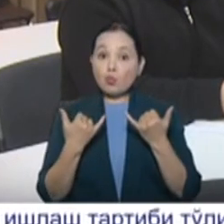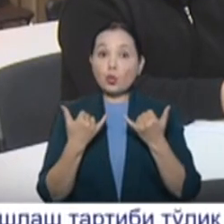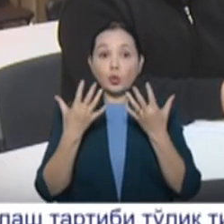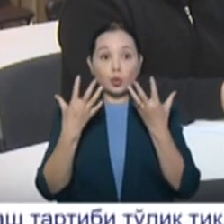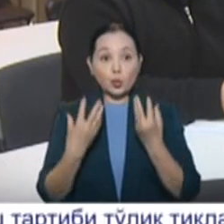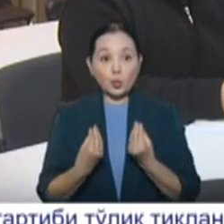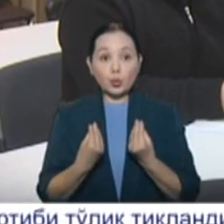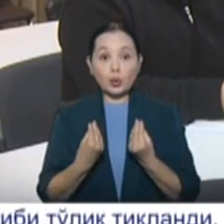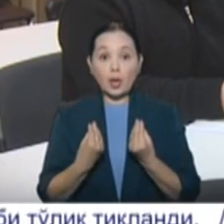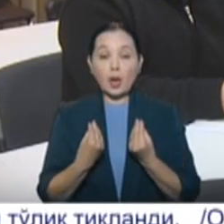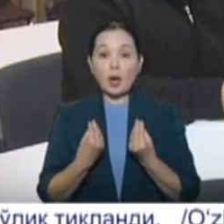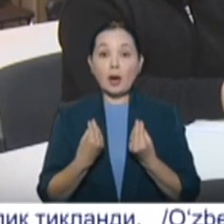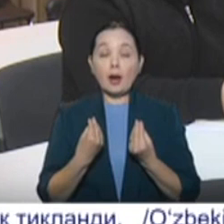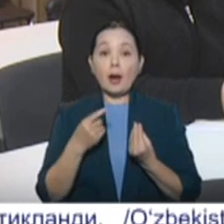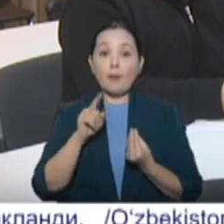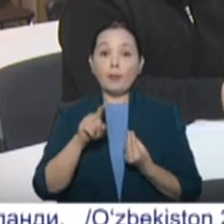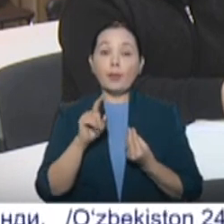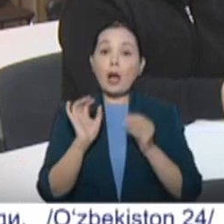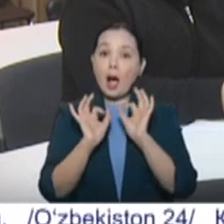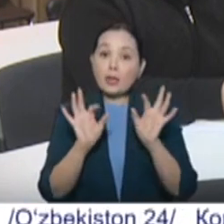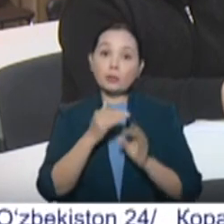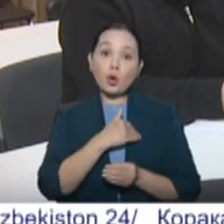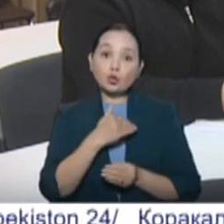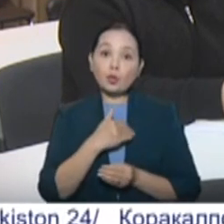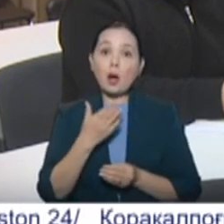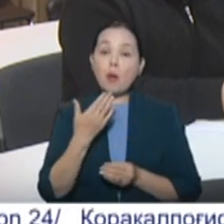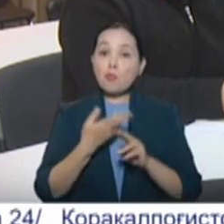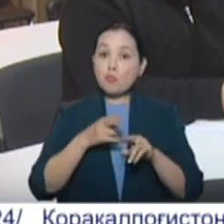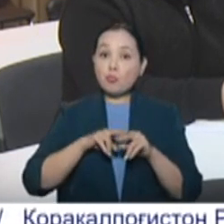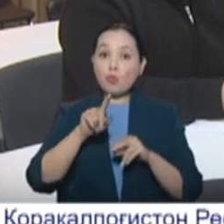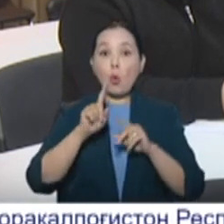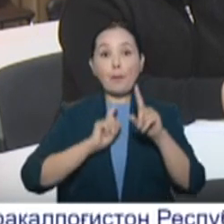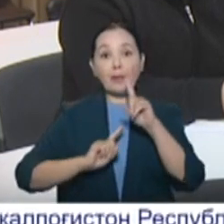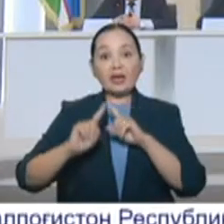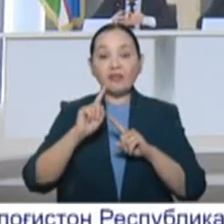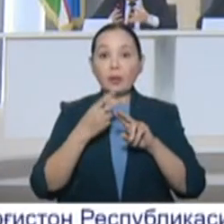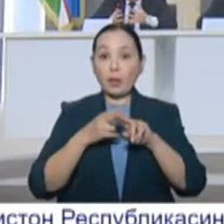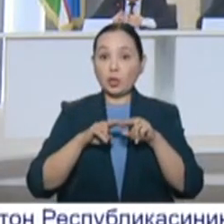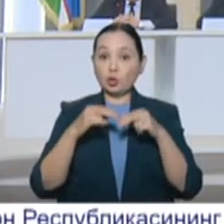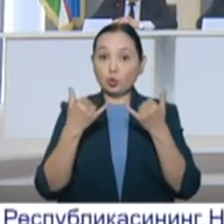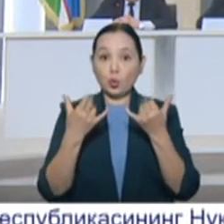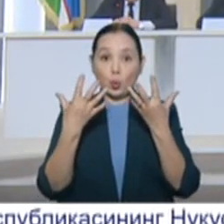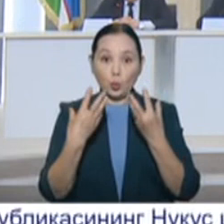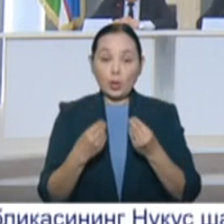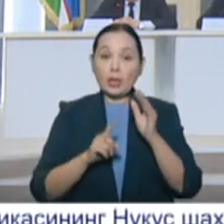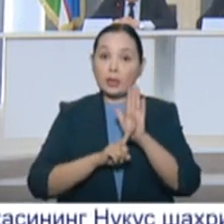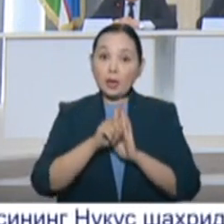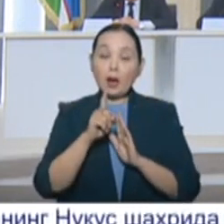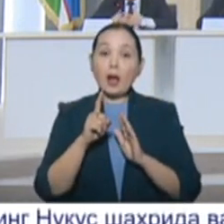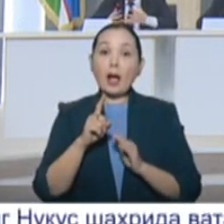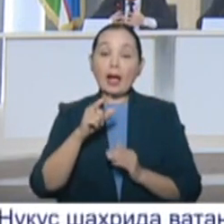kunda bir narsani men aytmoqchiman. Bu mana shu briefing bizdan shunaqa kunlarga turibdi. Bugun